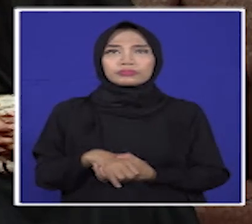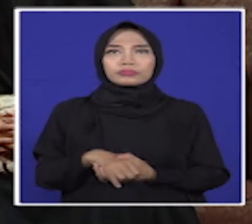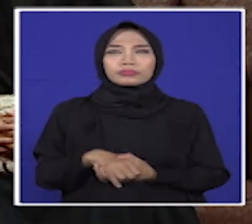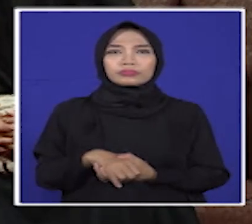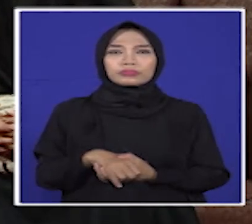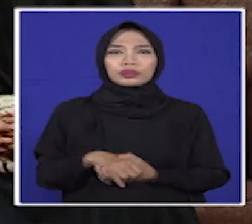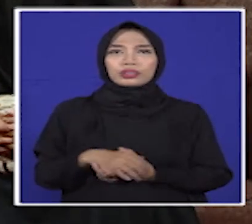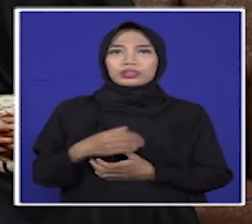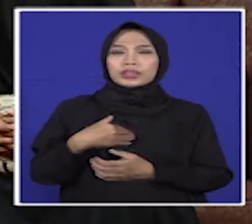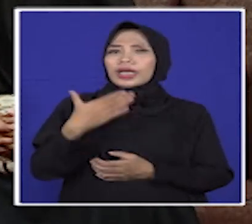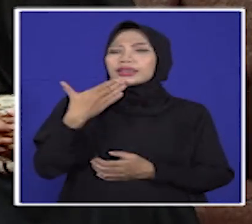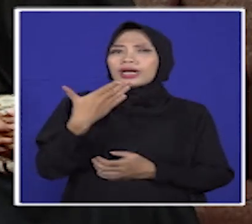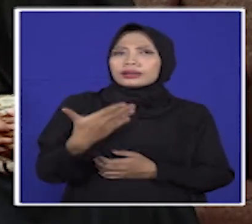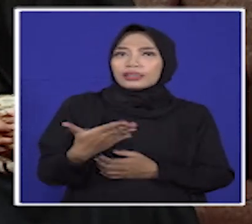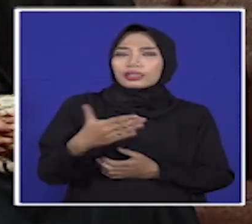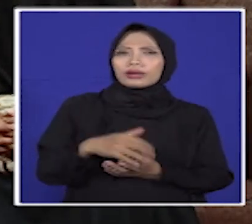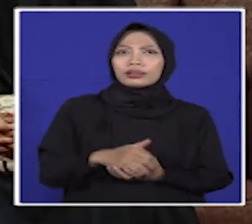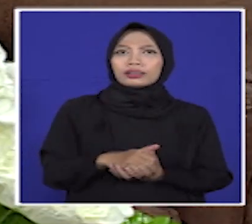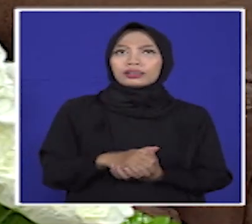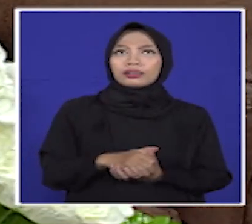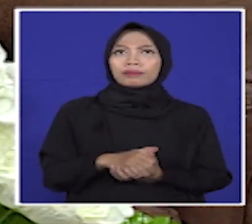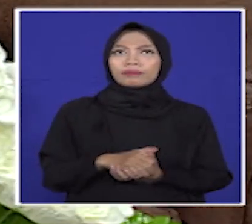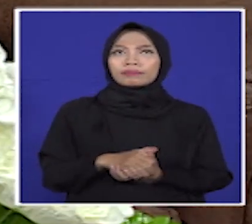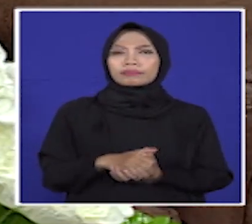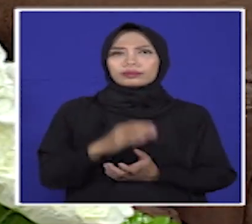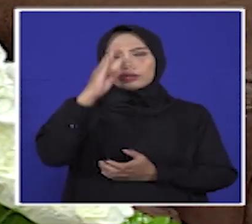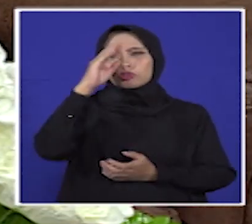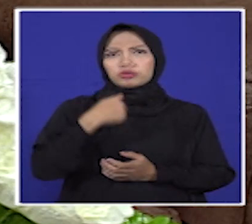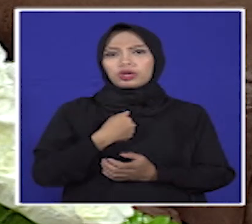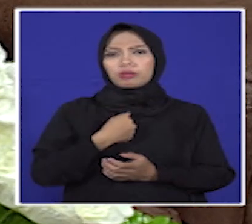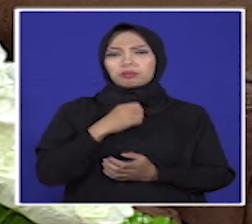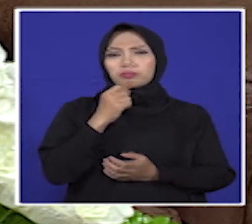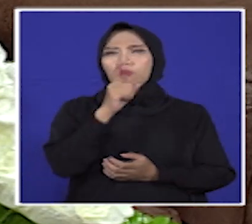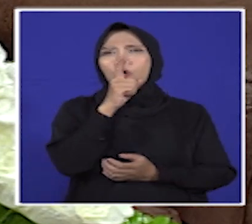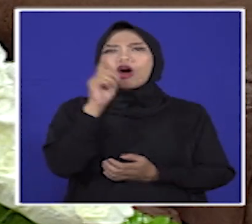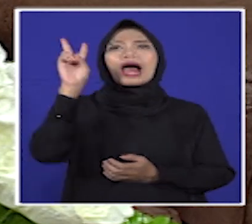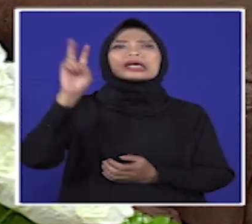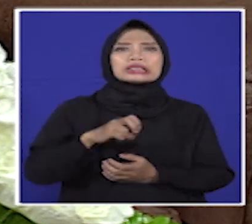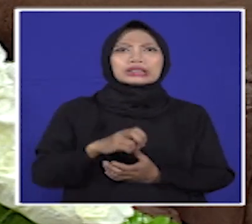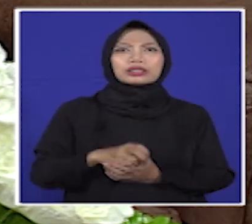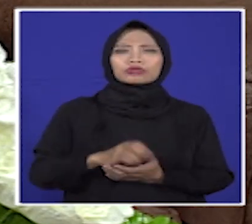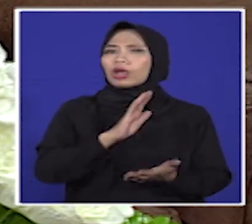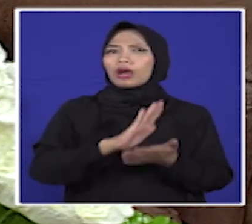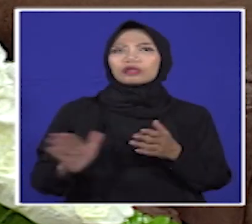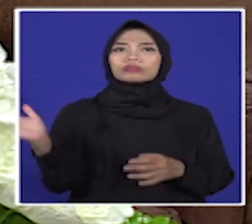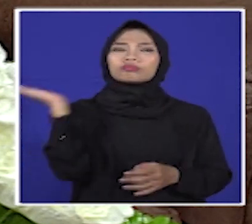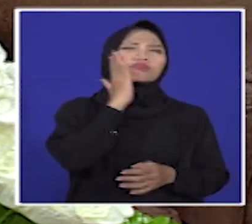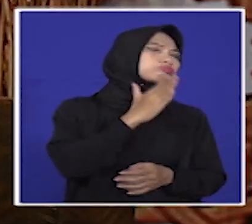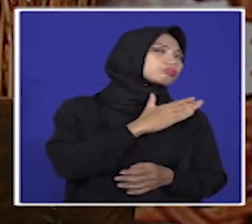habis ketahuan saya coba tanya gitu kan. Tapi suami saya malah ngelak. Begitu dia malah nampar saya.